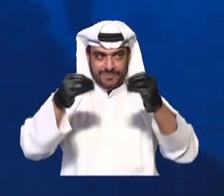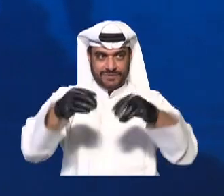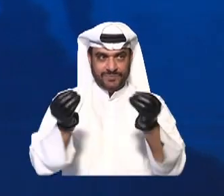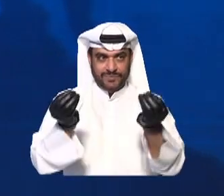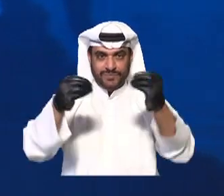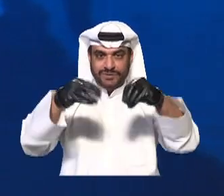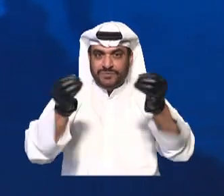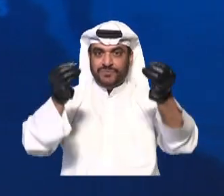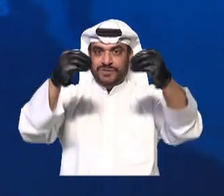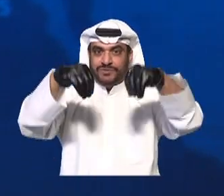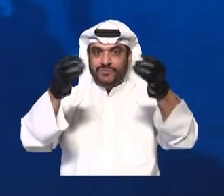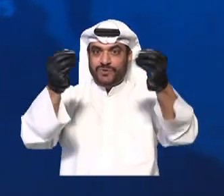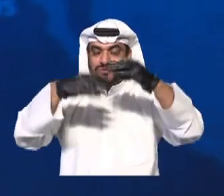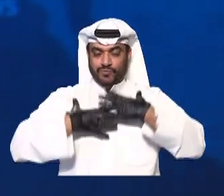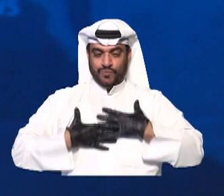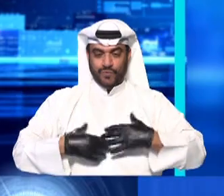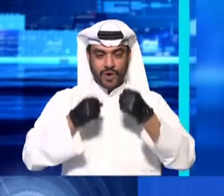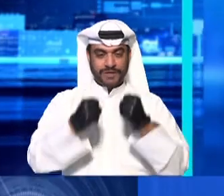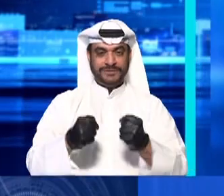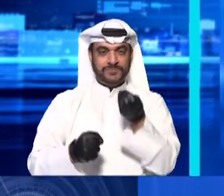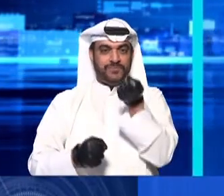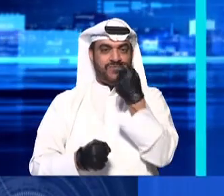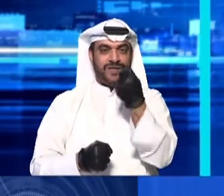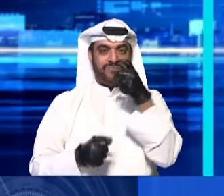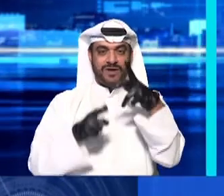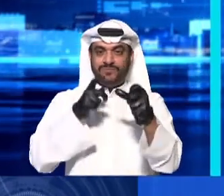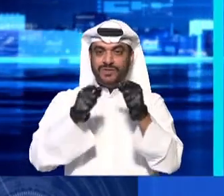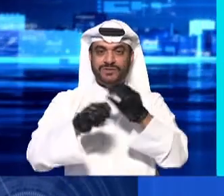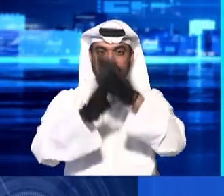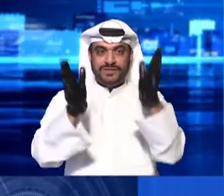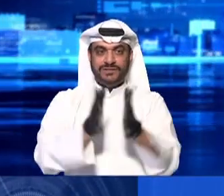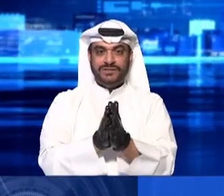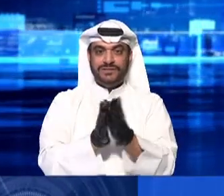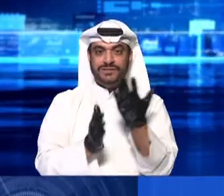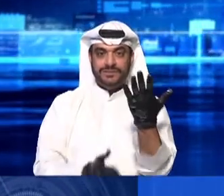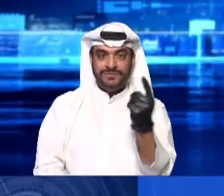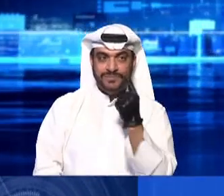الحالات التي تعافت وتماثلت للشفاء في البلاد إلى